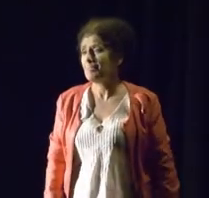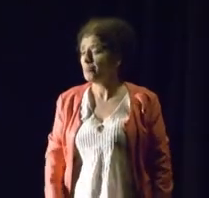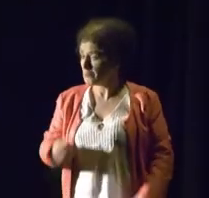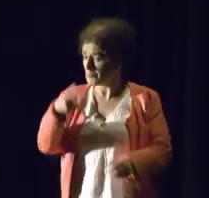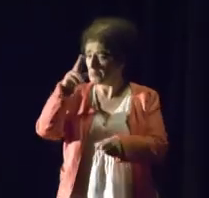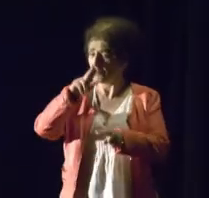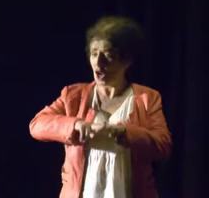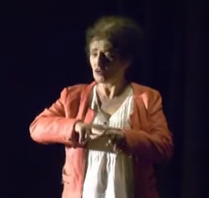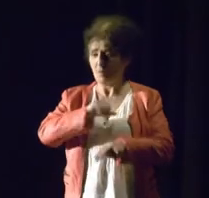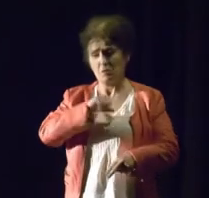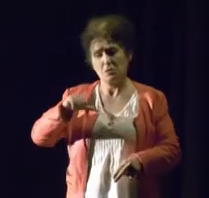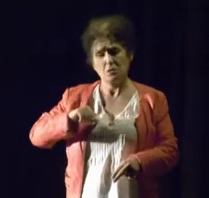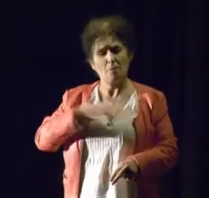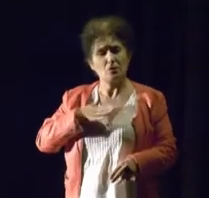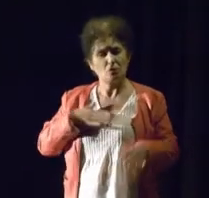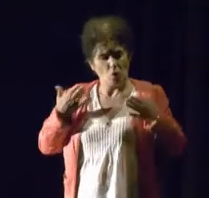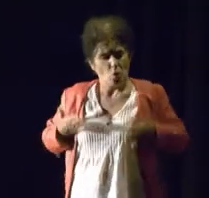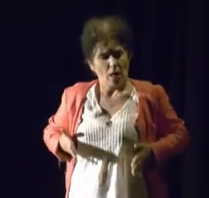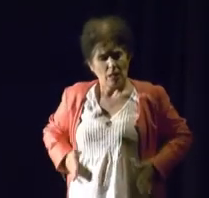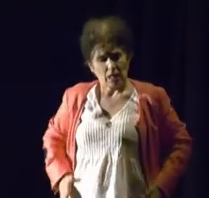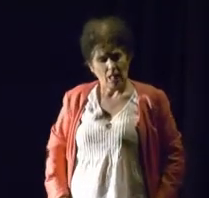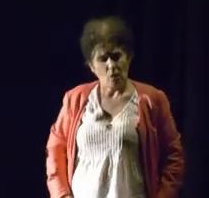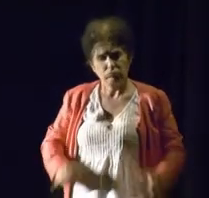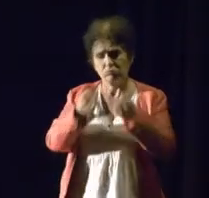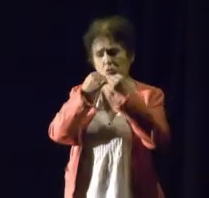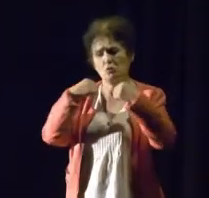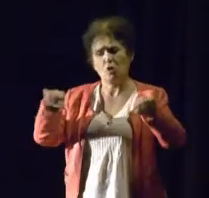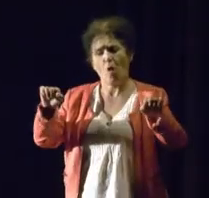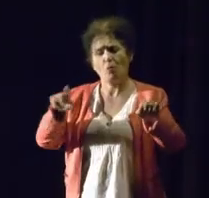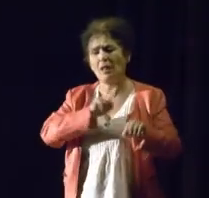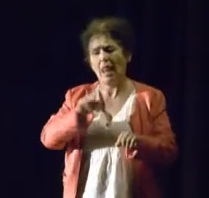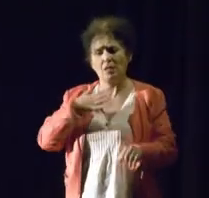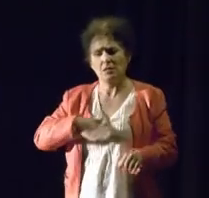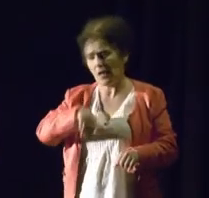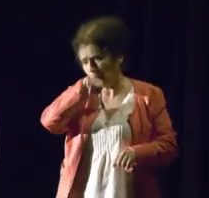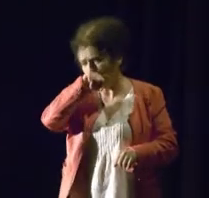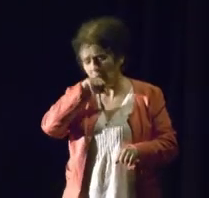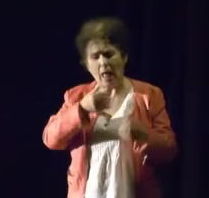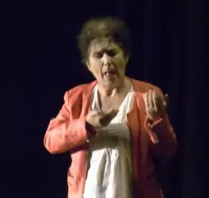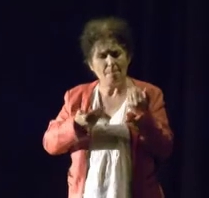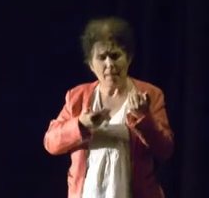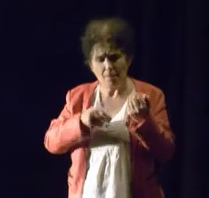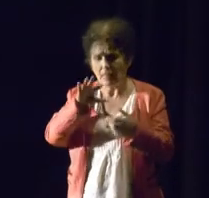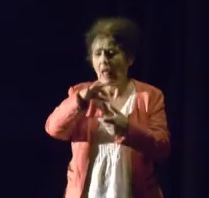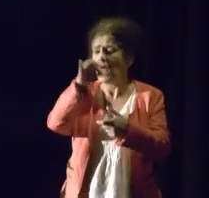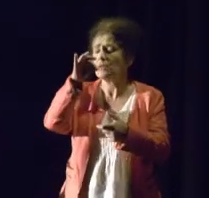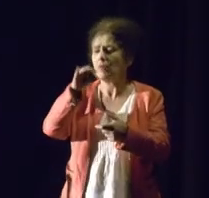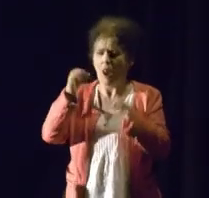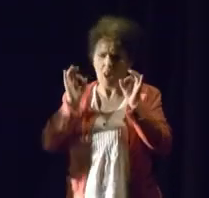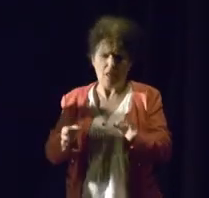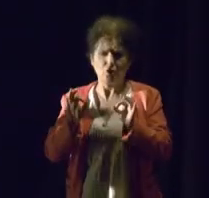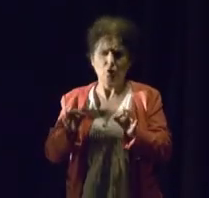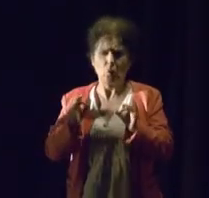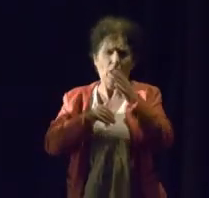да решава за своето тело, да се ослободи од несаканата бременост и да избере